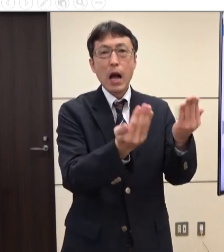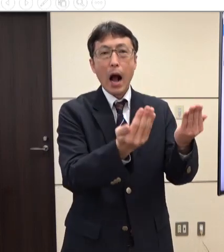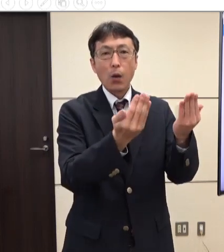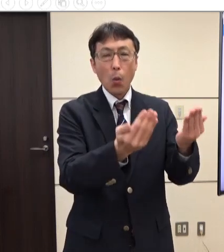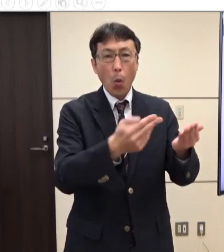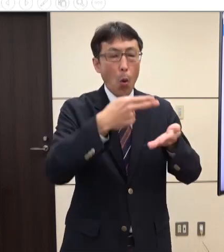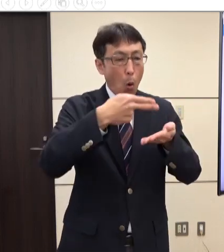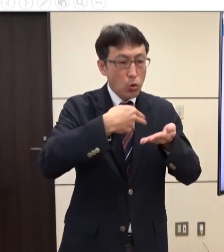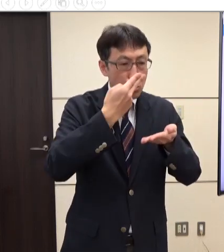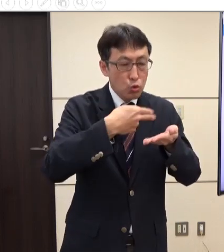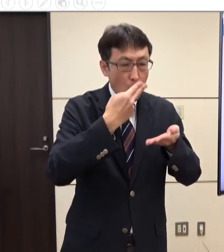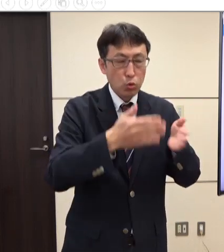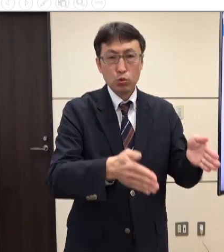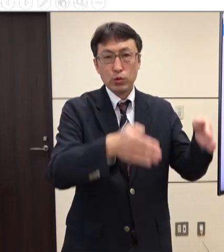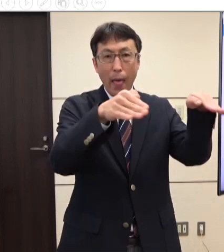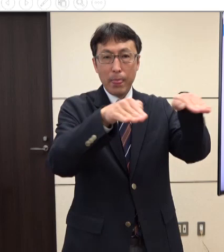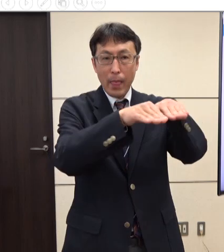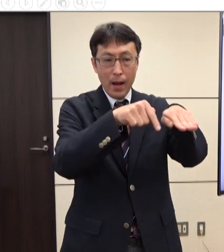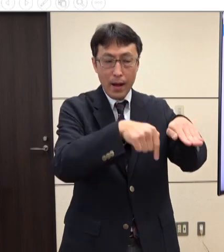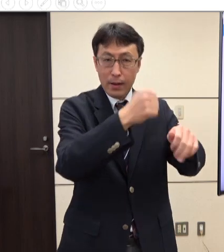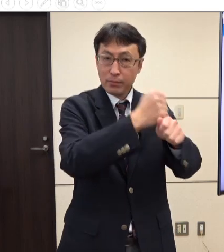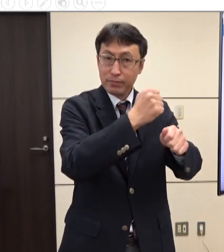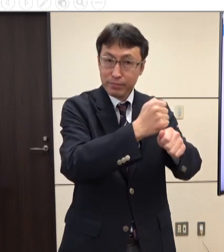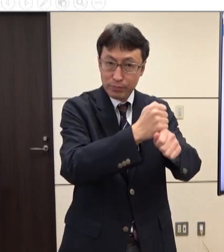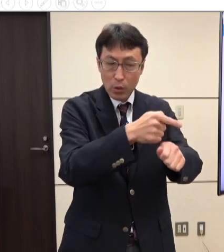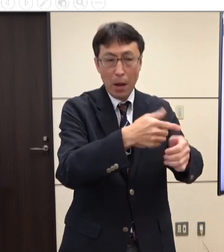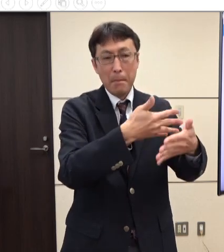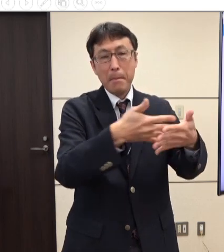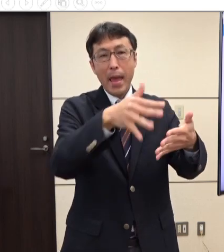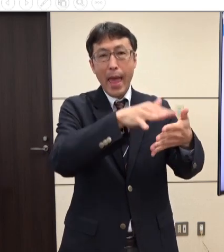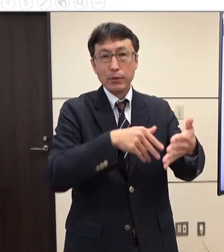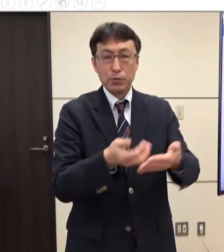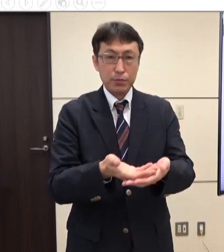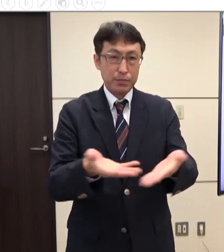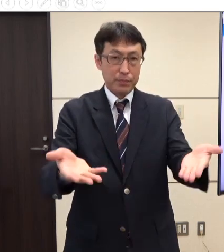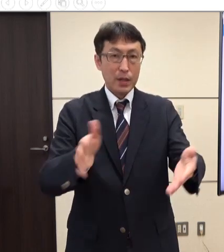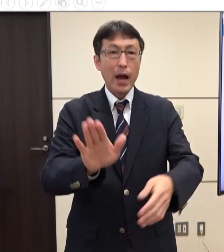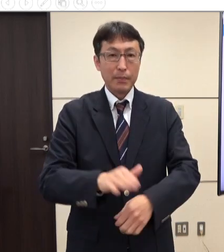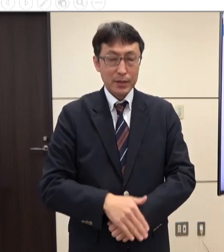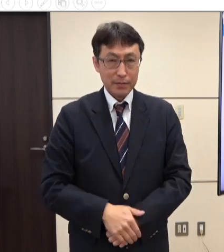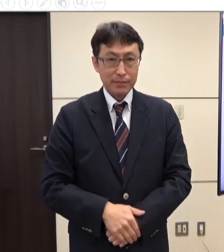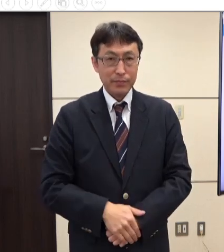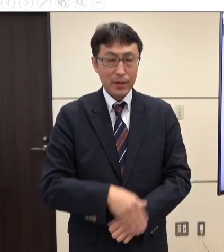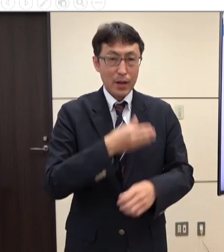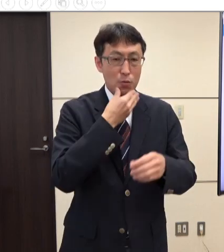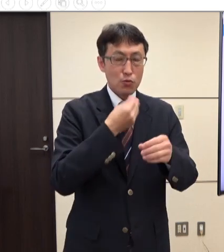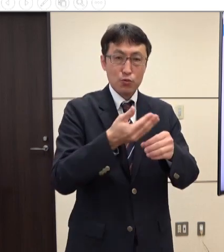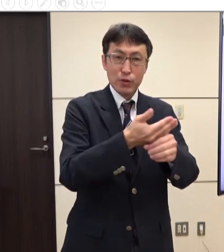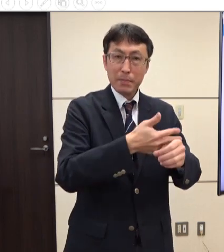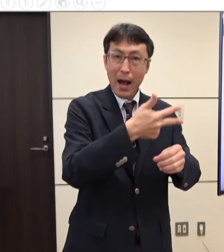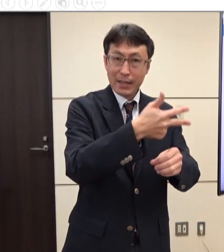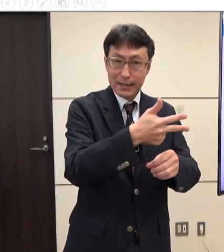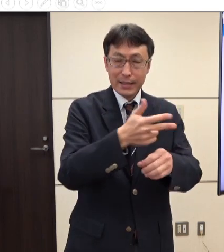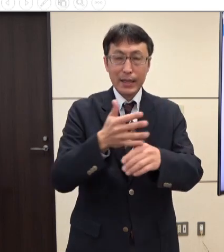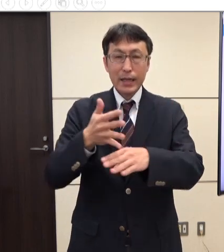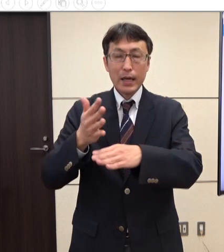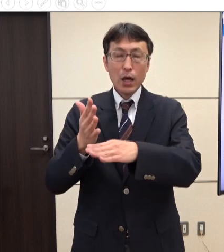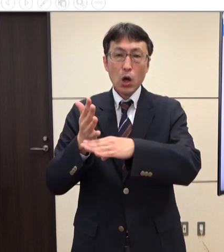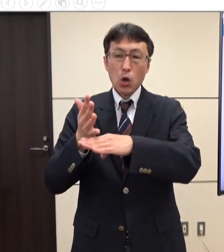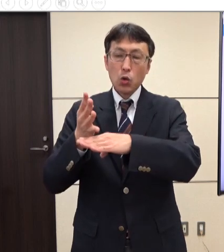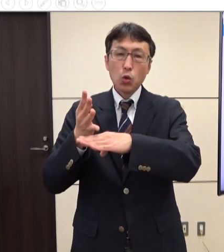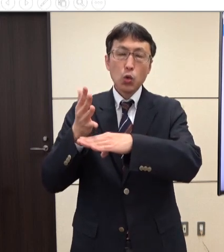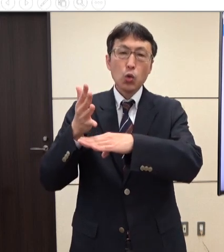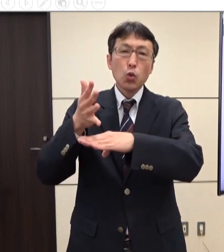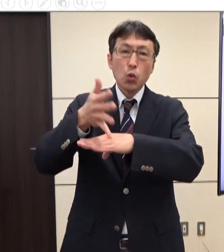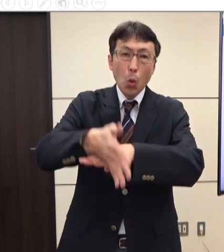、これは3月にもやりましたが福島市と豊橋市のパートナーシティの献立